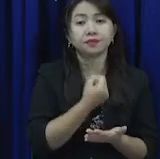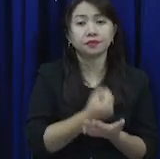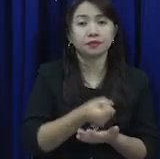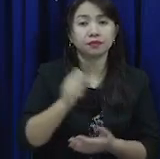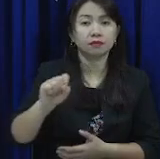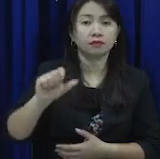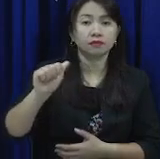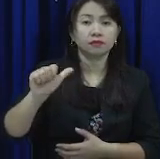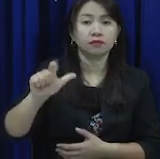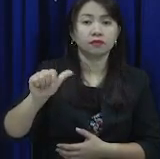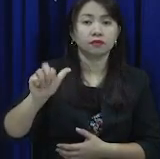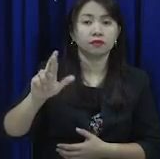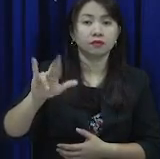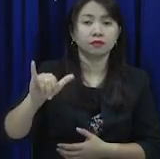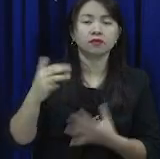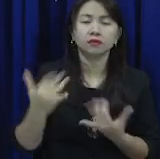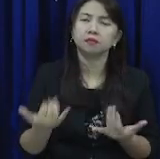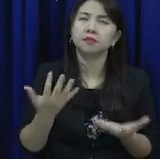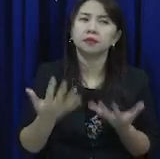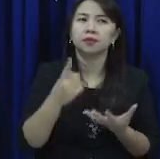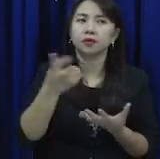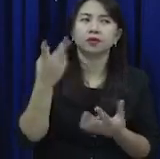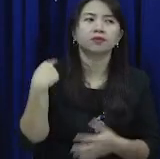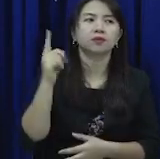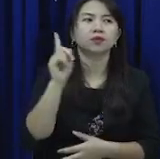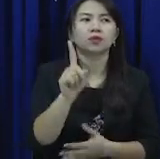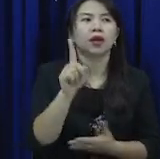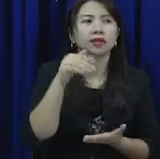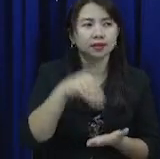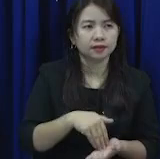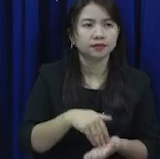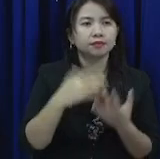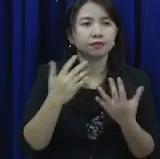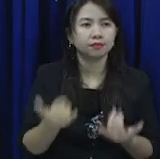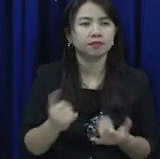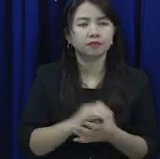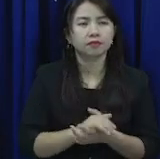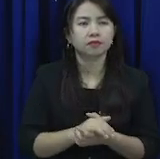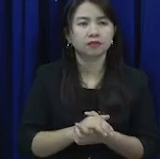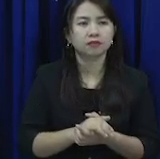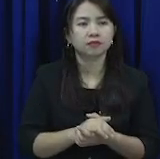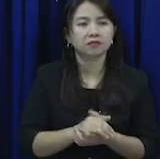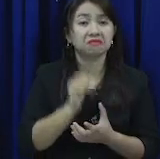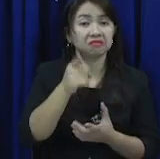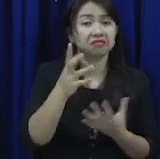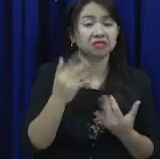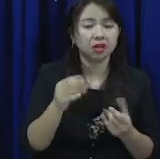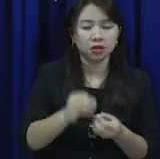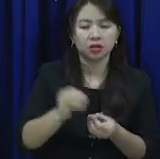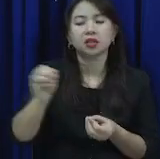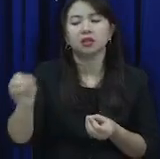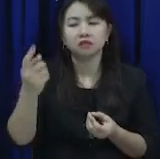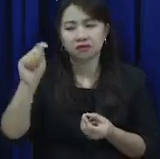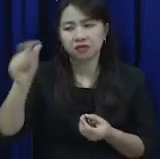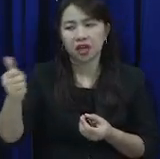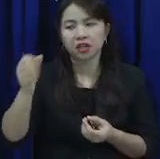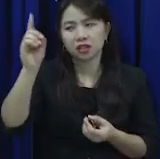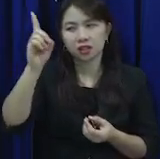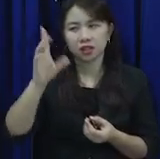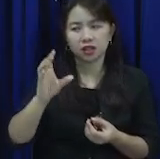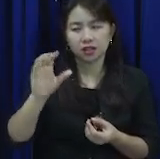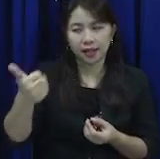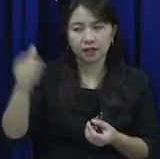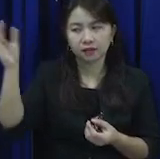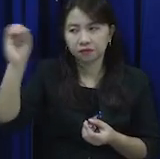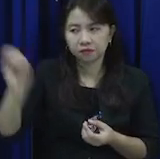1000 ka young people sabihin na bibigyan mo ng tight sa 10% then out out